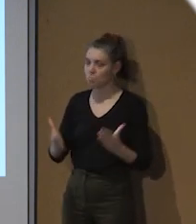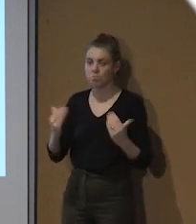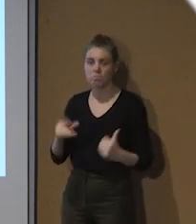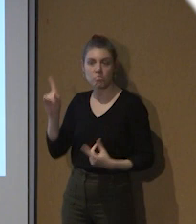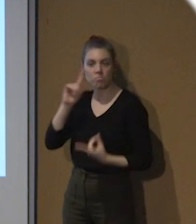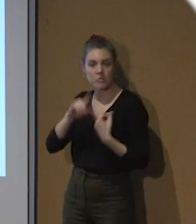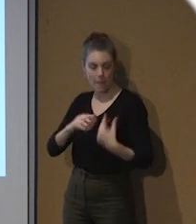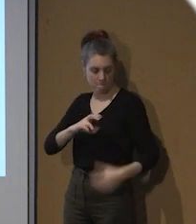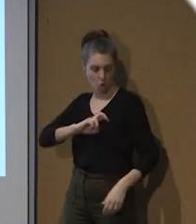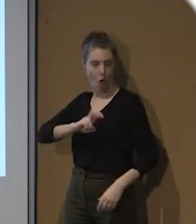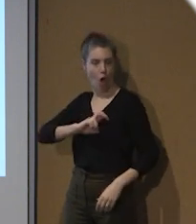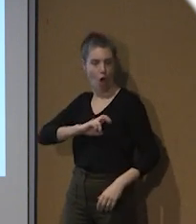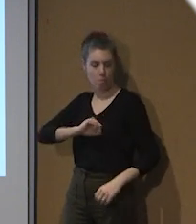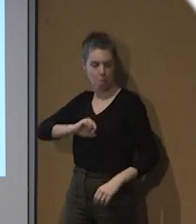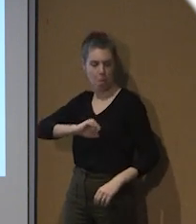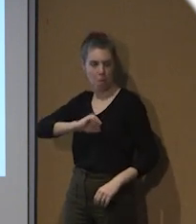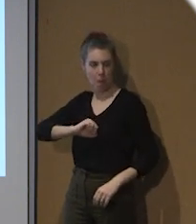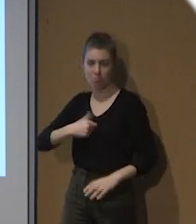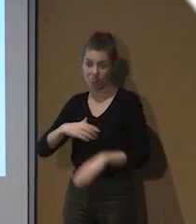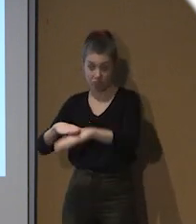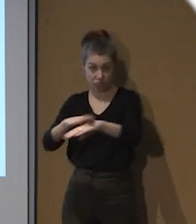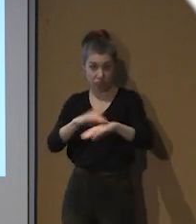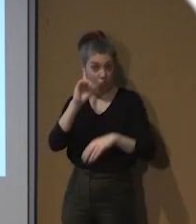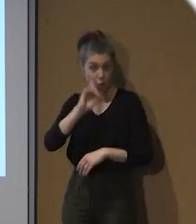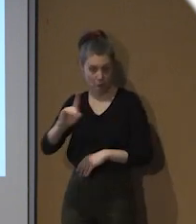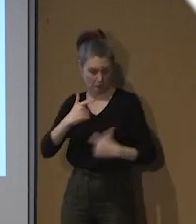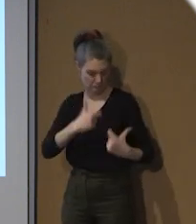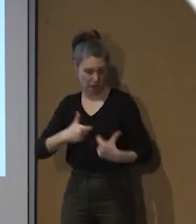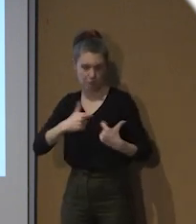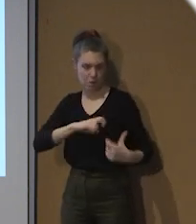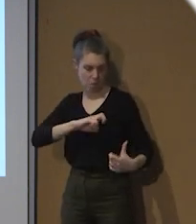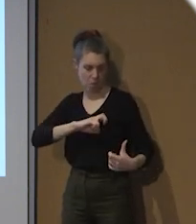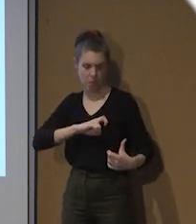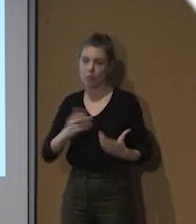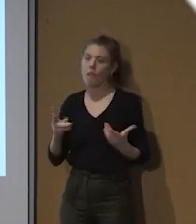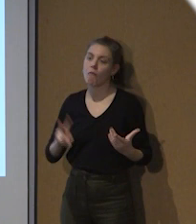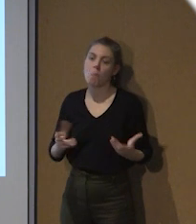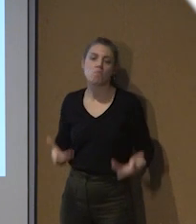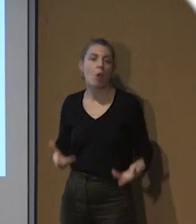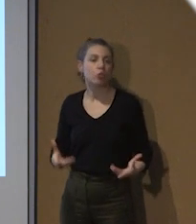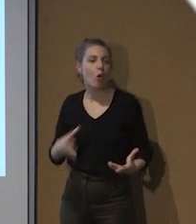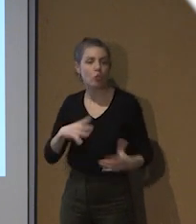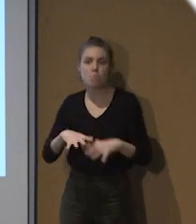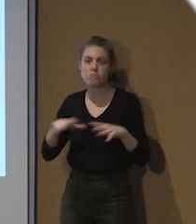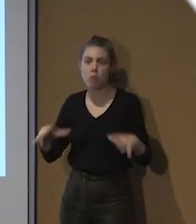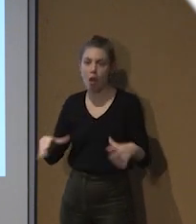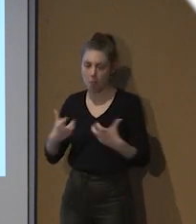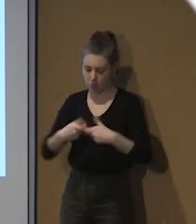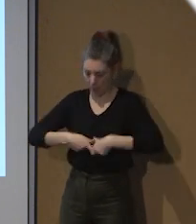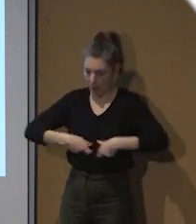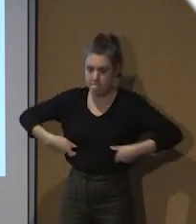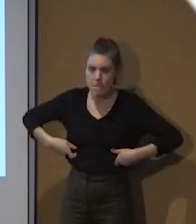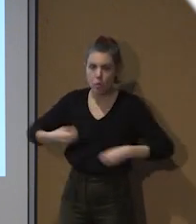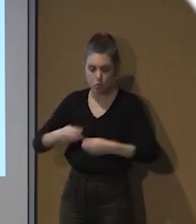Surveiller votre fréquence cardiaque peut être intéressant. Aujourd'hui, on a des outils assez faciles. Le cardiofréquencemètre, la montre